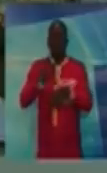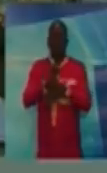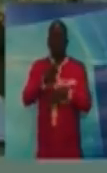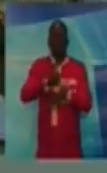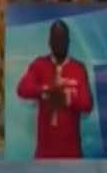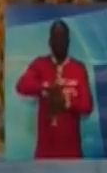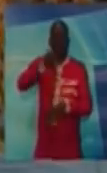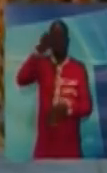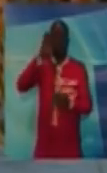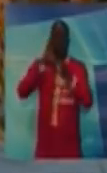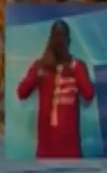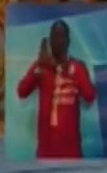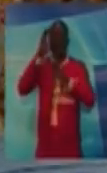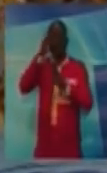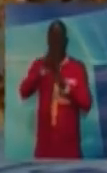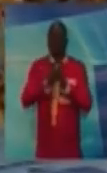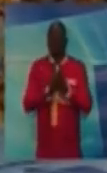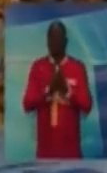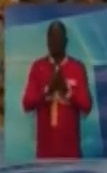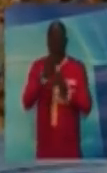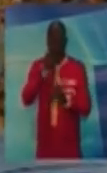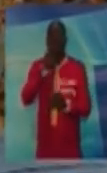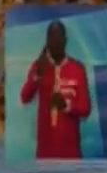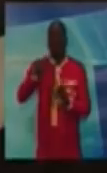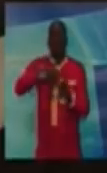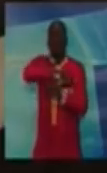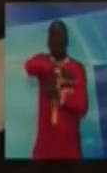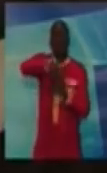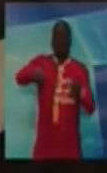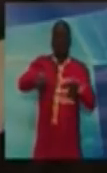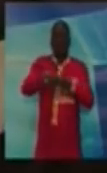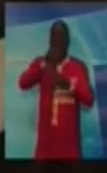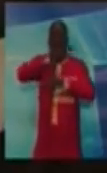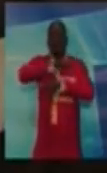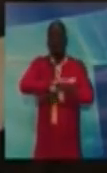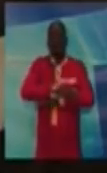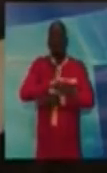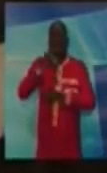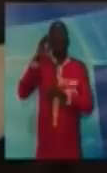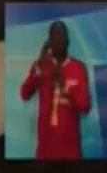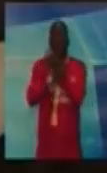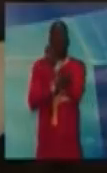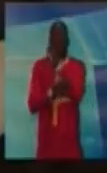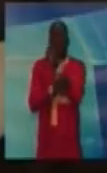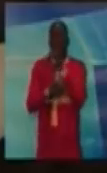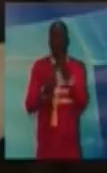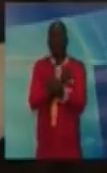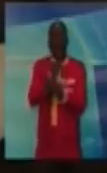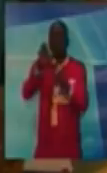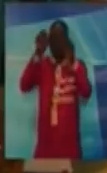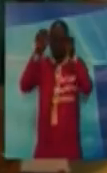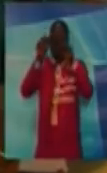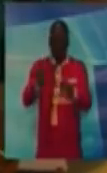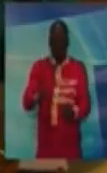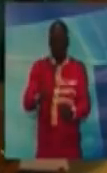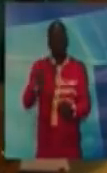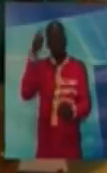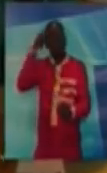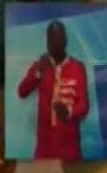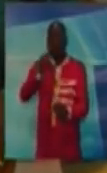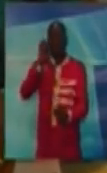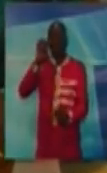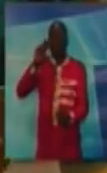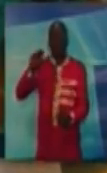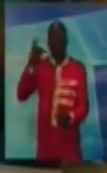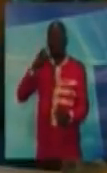Conseil supérieur de la communication sont autour d'une même table à Fadane Gourma. Ils renforcent leurs capacités sur la